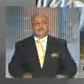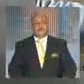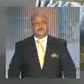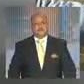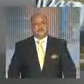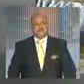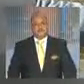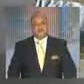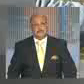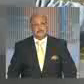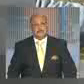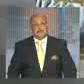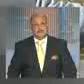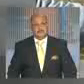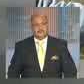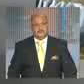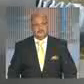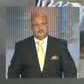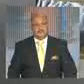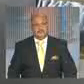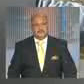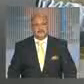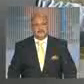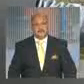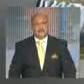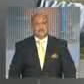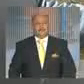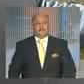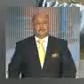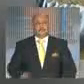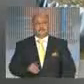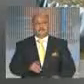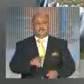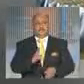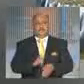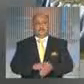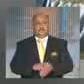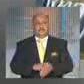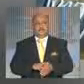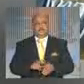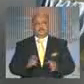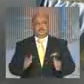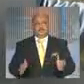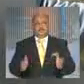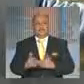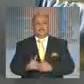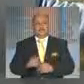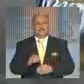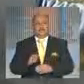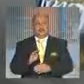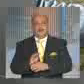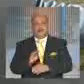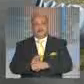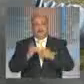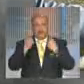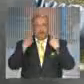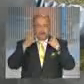حوالي 6500 رأس من الأبقار وحوالي 20,000 رأس من الأغنام